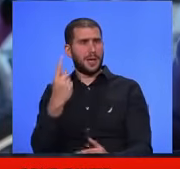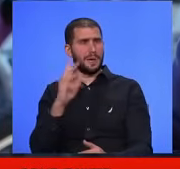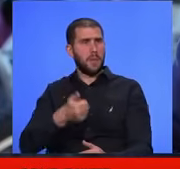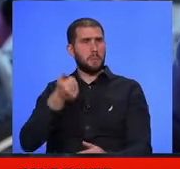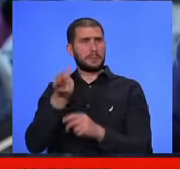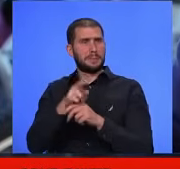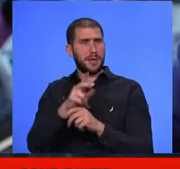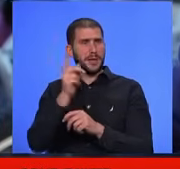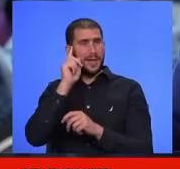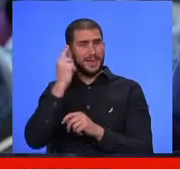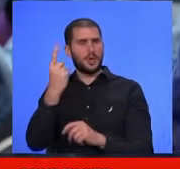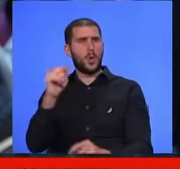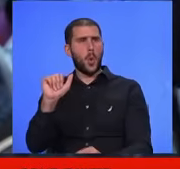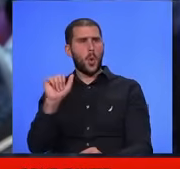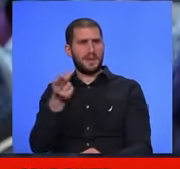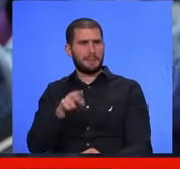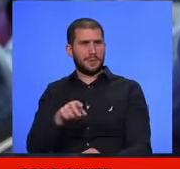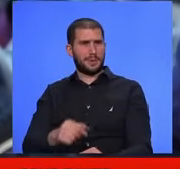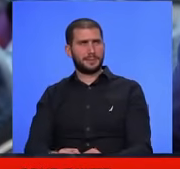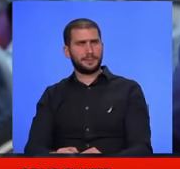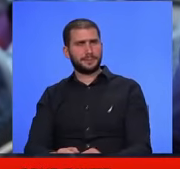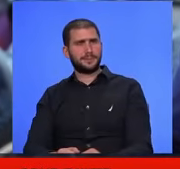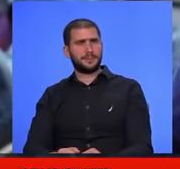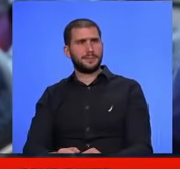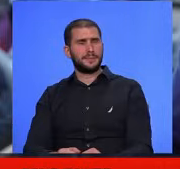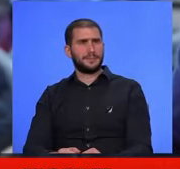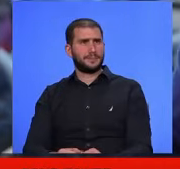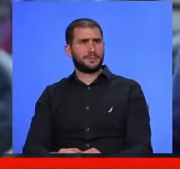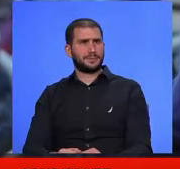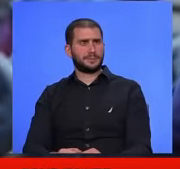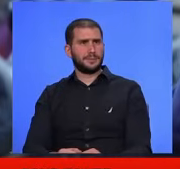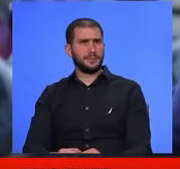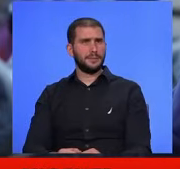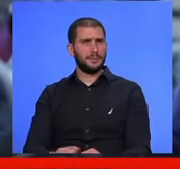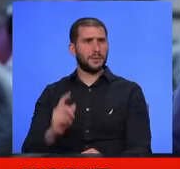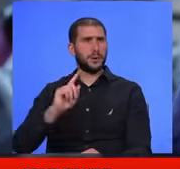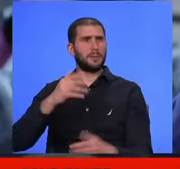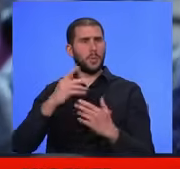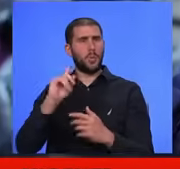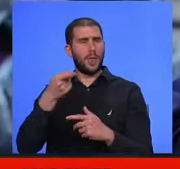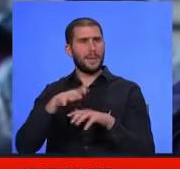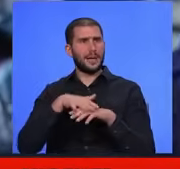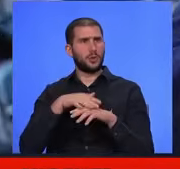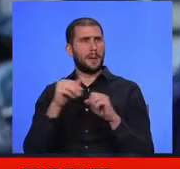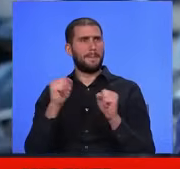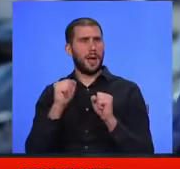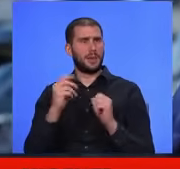בועז תאי, אבל שאני לא יודע אם אופק תאי בועז תאי. וכל אחד שוק,